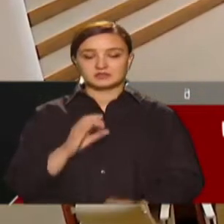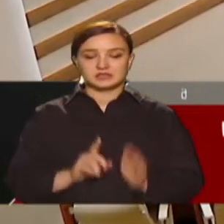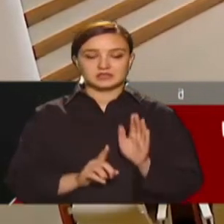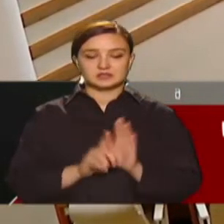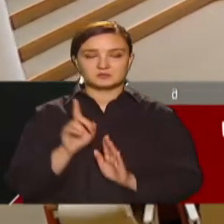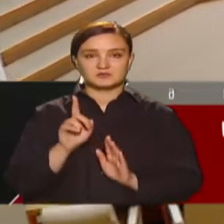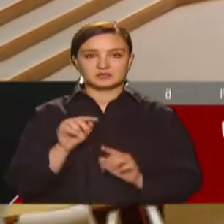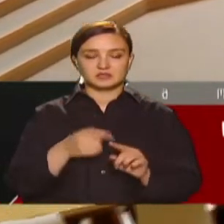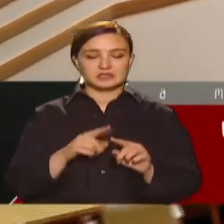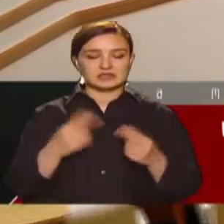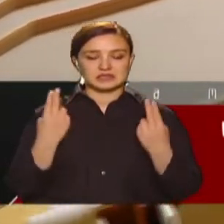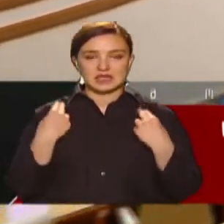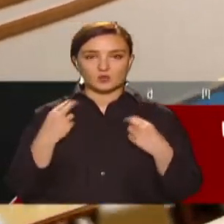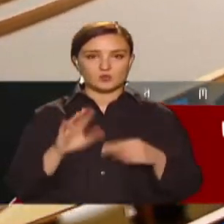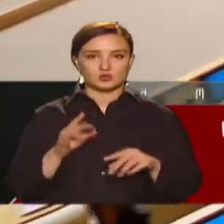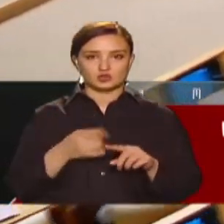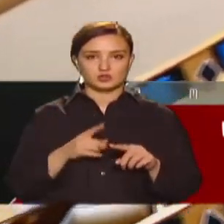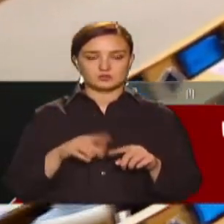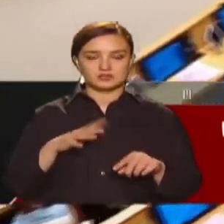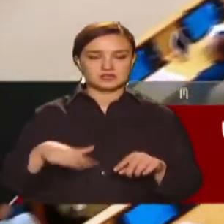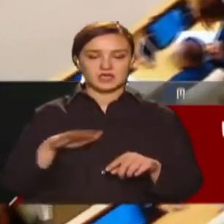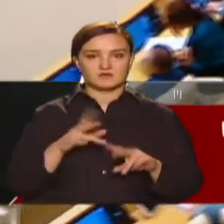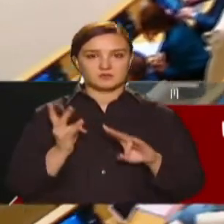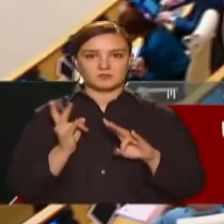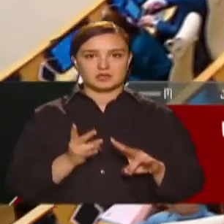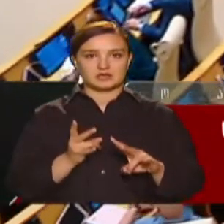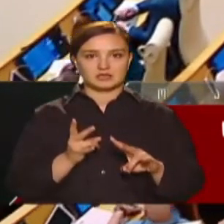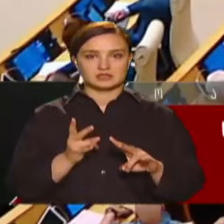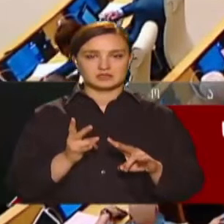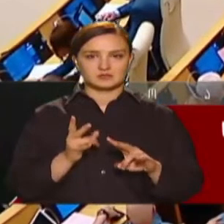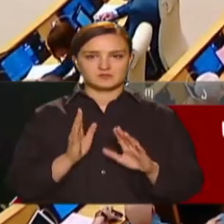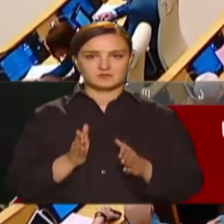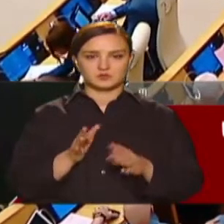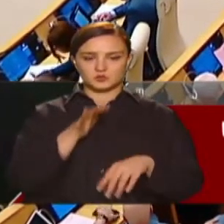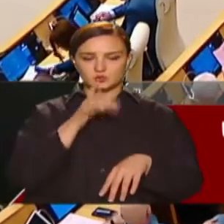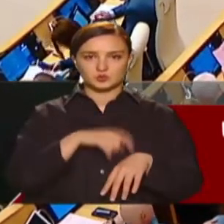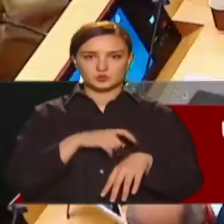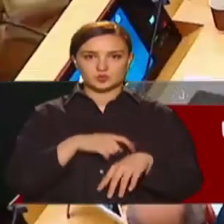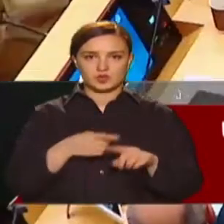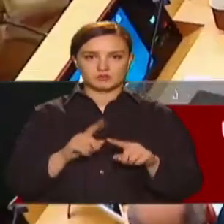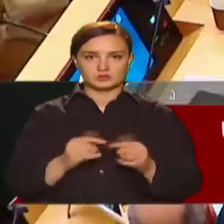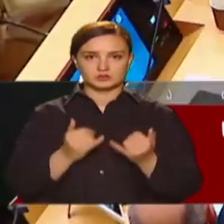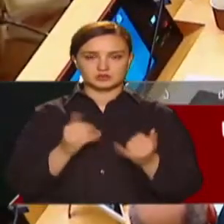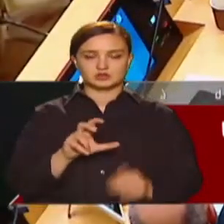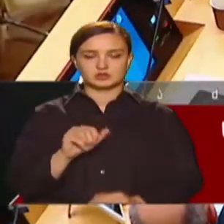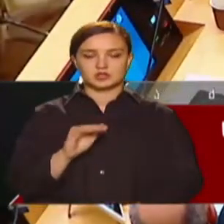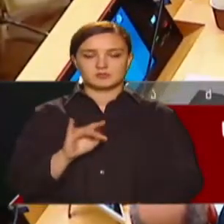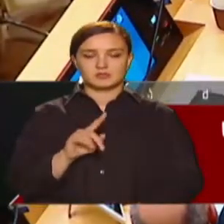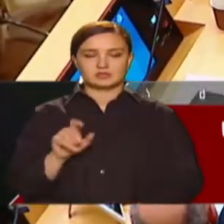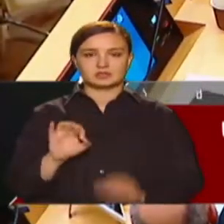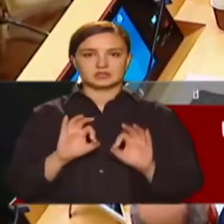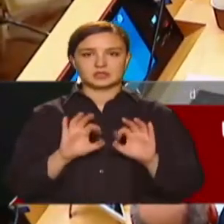სექტემბრიდან დაუმორჩილებლობას მთელი ქვეყნის პარალიზებას აპირებს და დროს სწორედ ამას დაუთმობს. Ჯაფარიძის